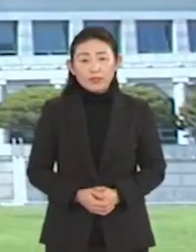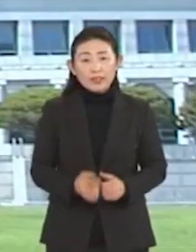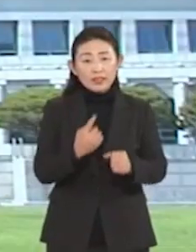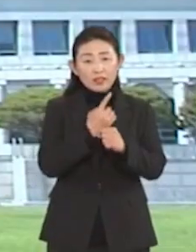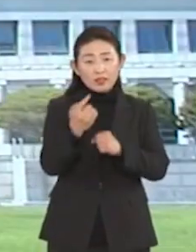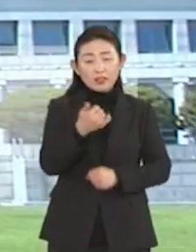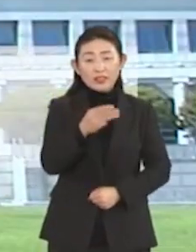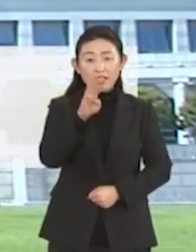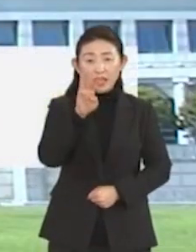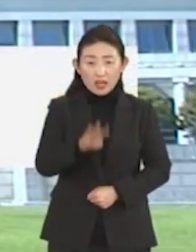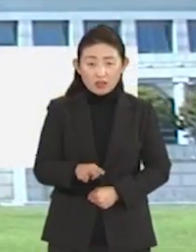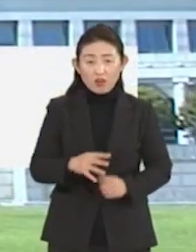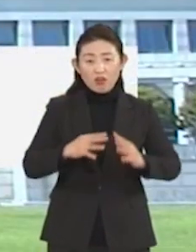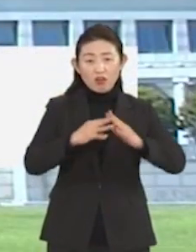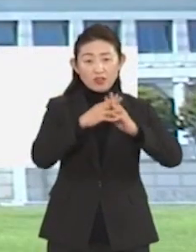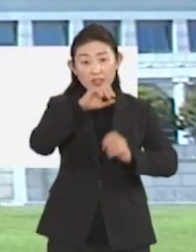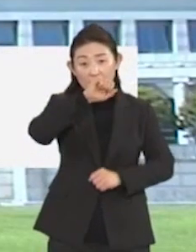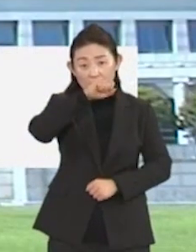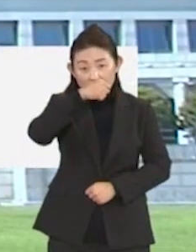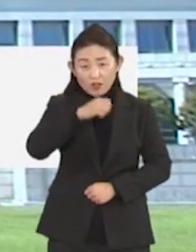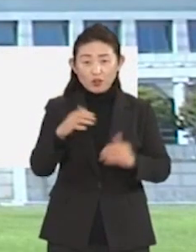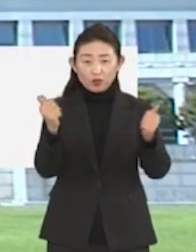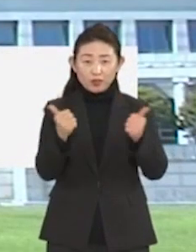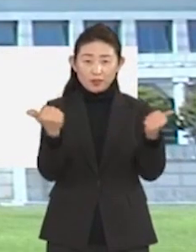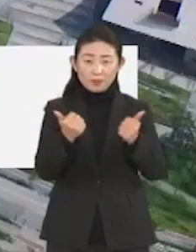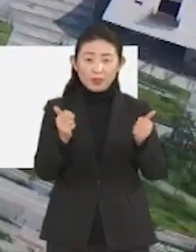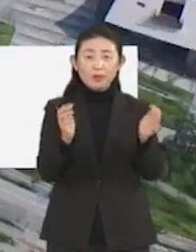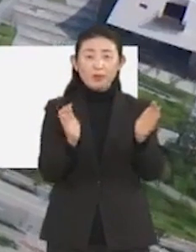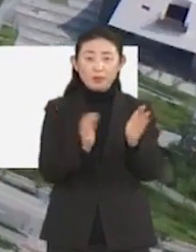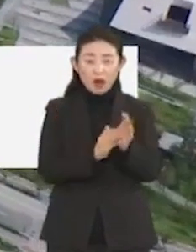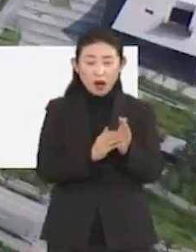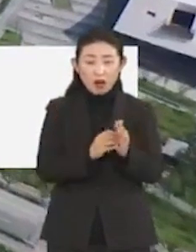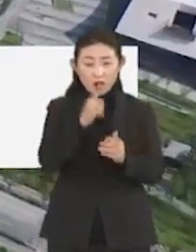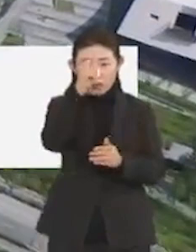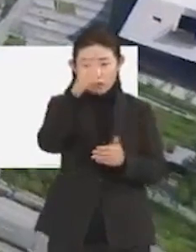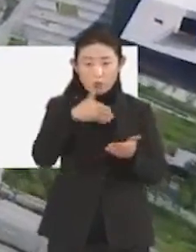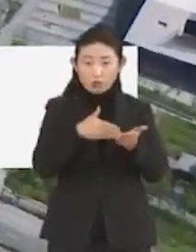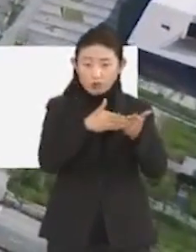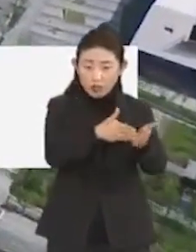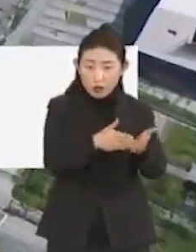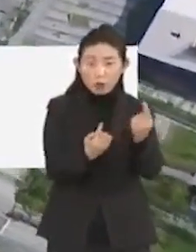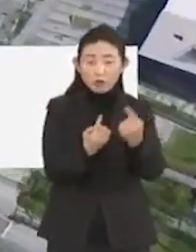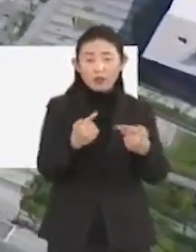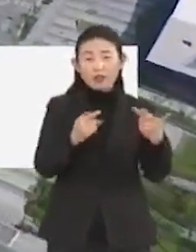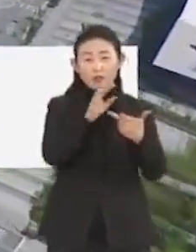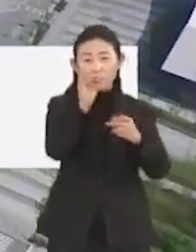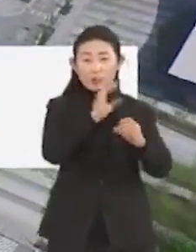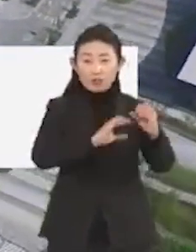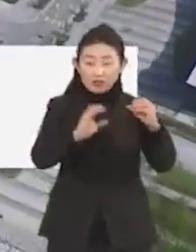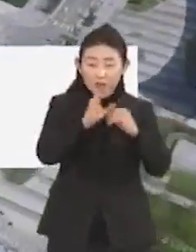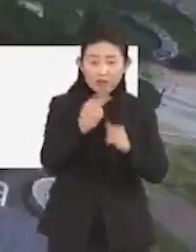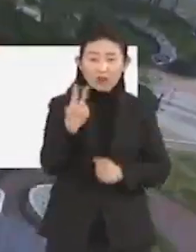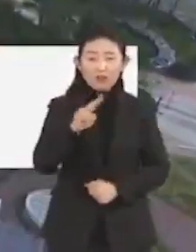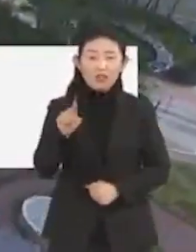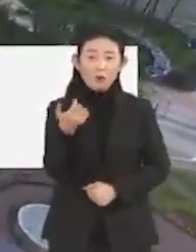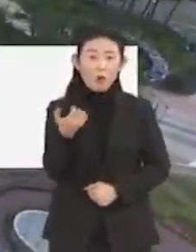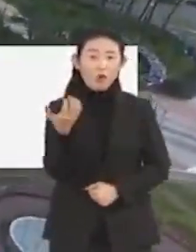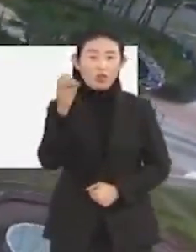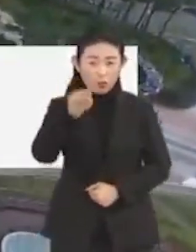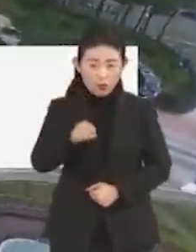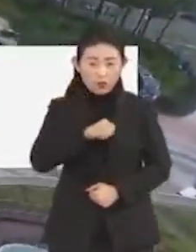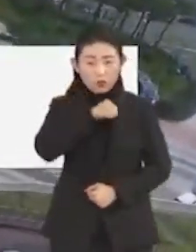내년 세종시 신도시 건설예사리 국회 심의과정에서 당초 정부안보다 17% 늘어난